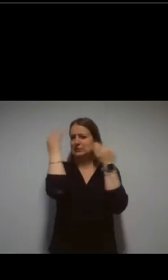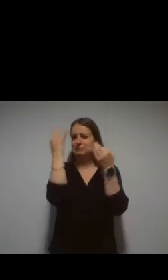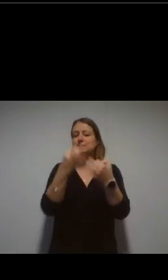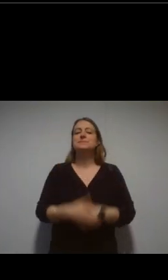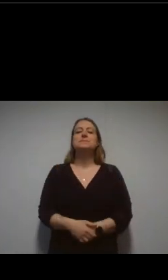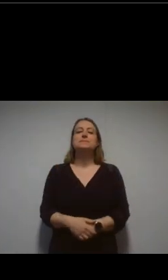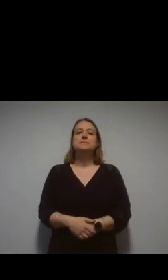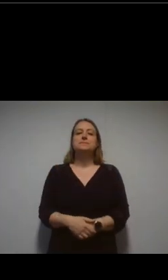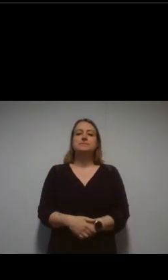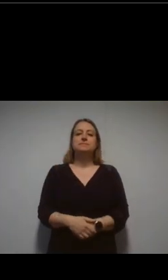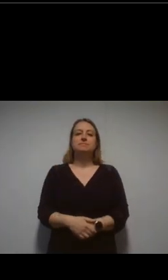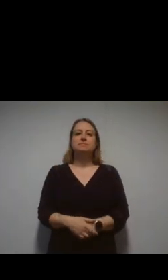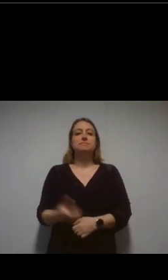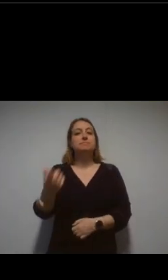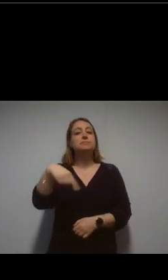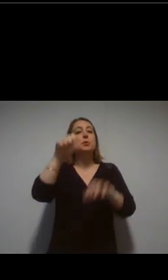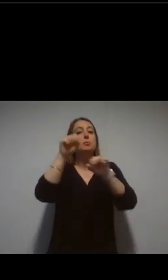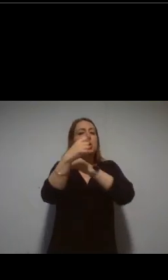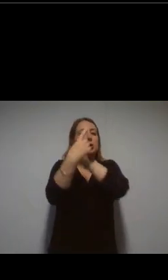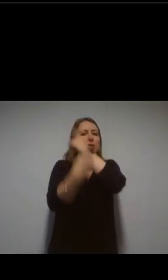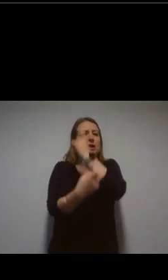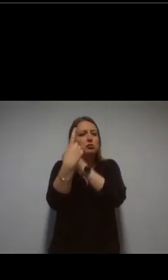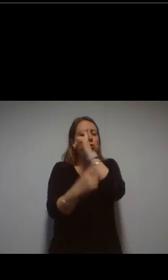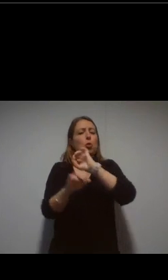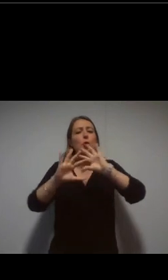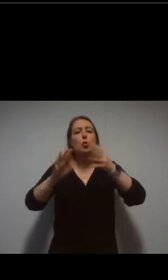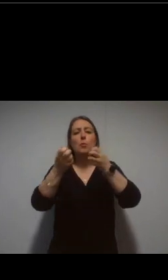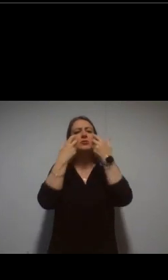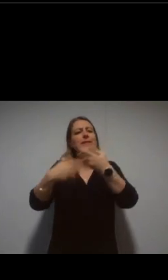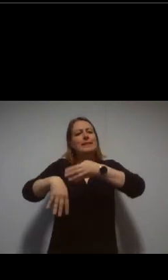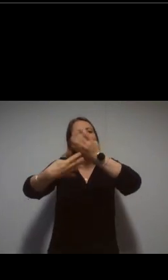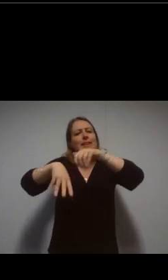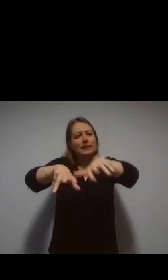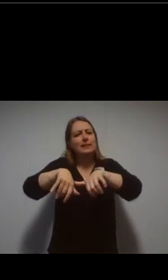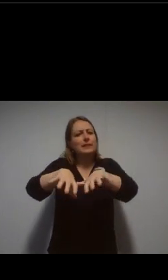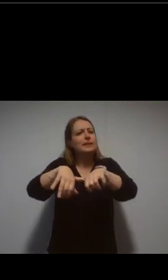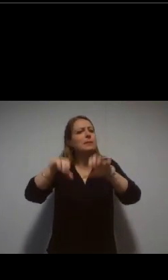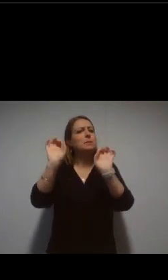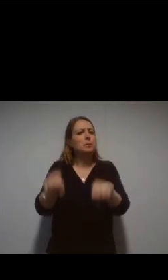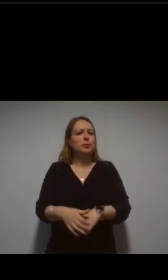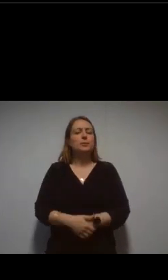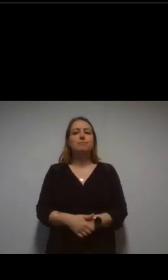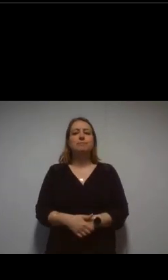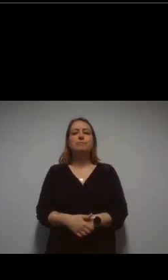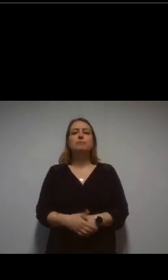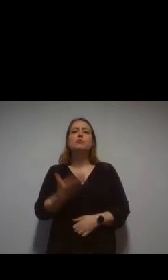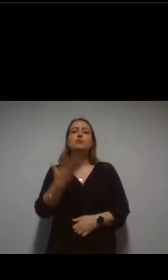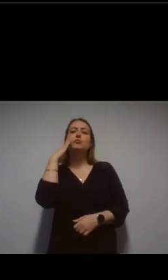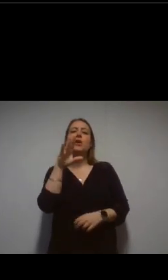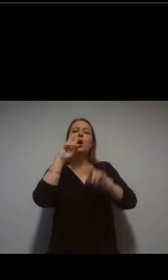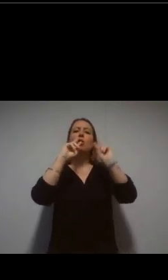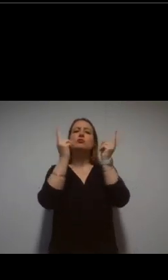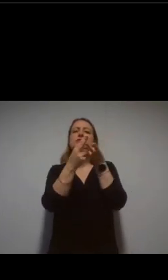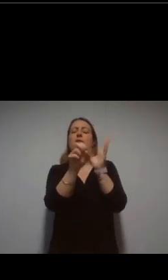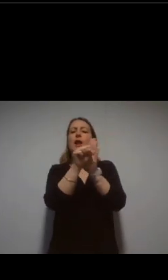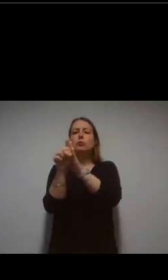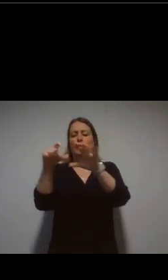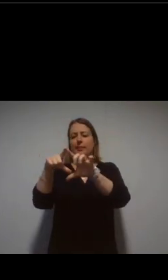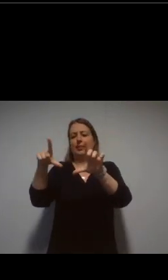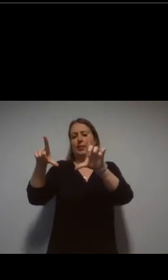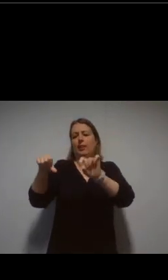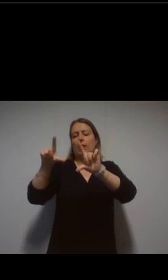Vous avez la possibilité de nous poser des questions via le chat. Donc, c'est sur votre panneau de configuration. La plupart du temps, il apparaît sur le volet droit de